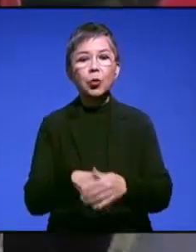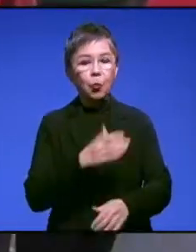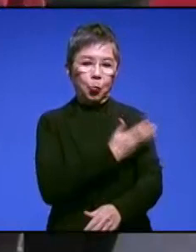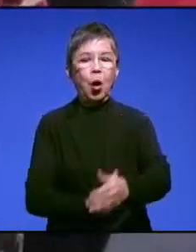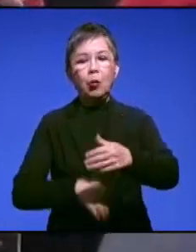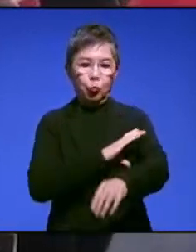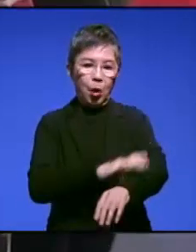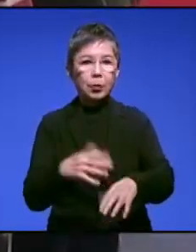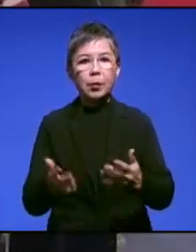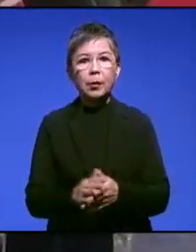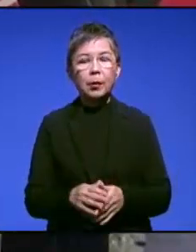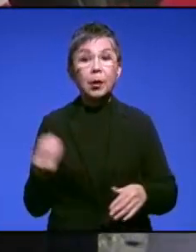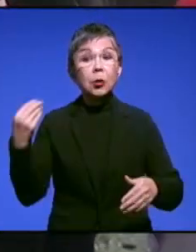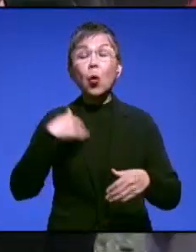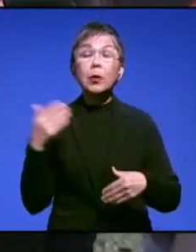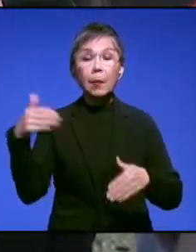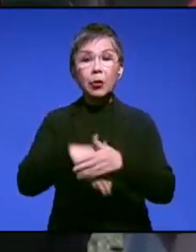berapa nih?